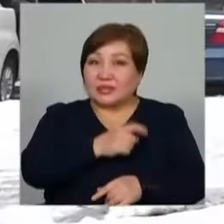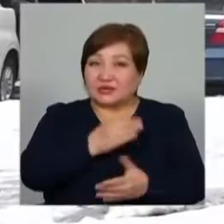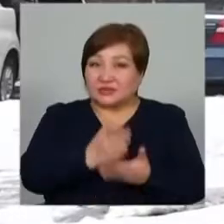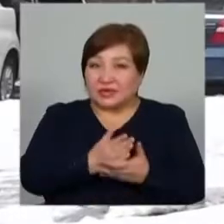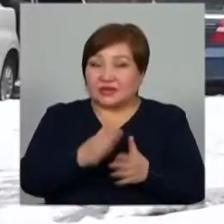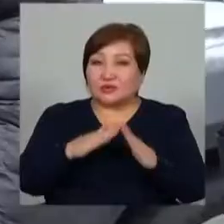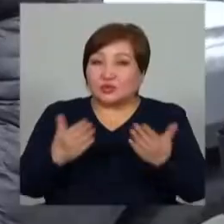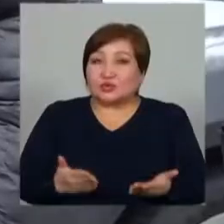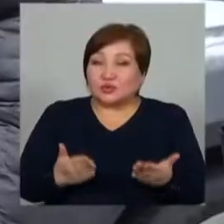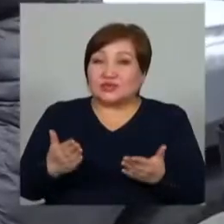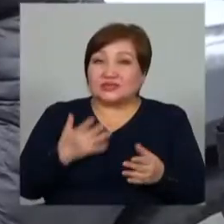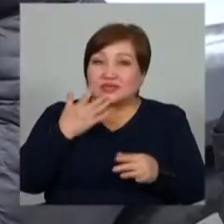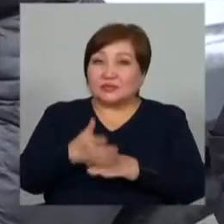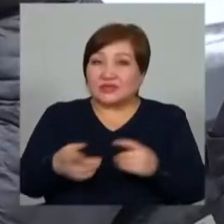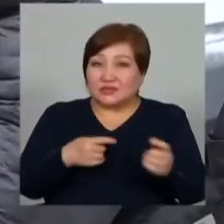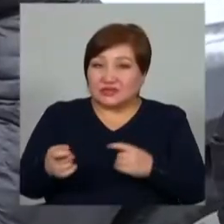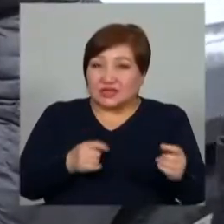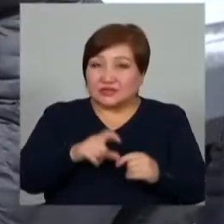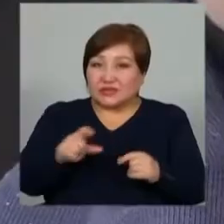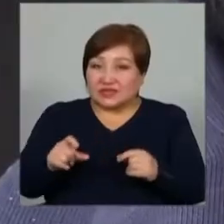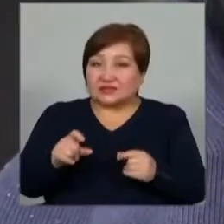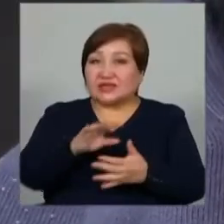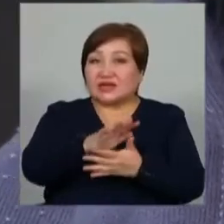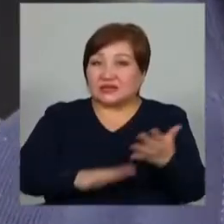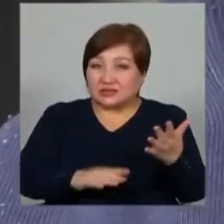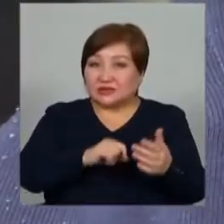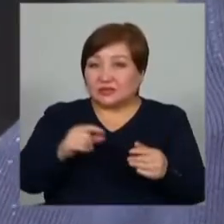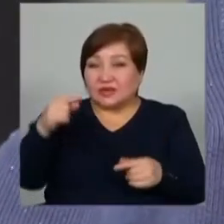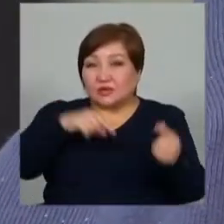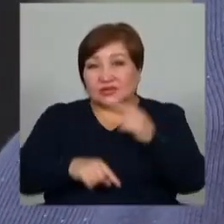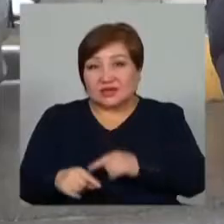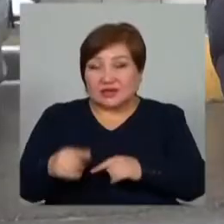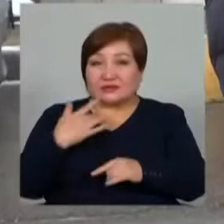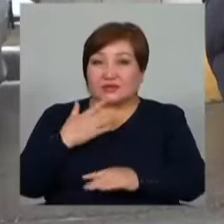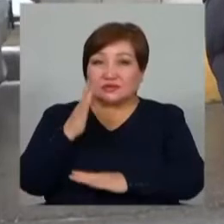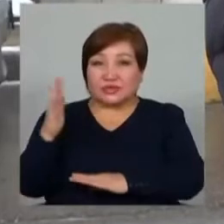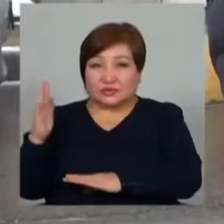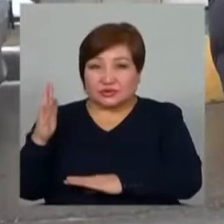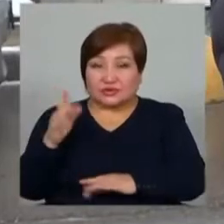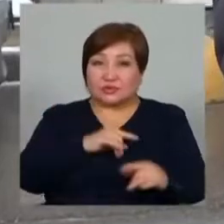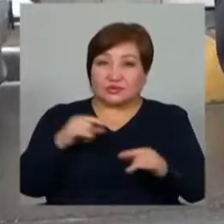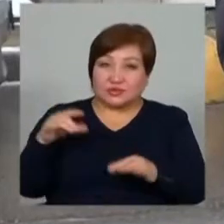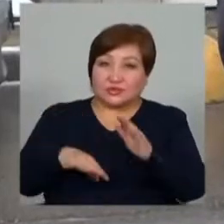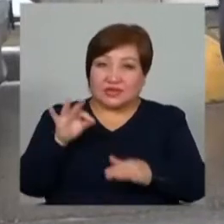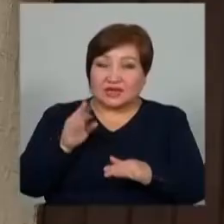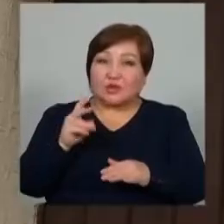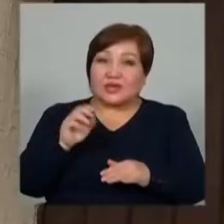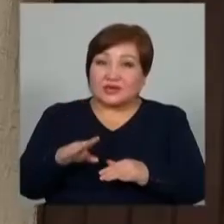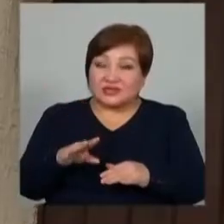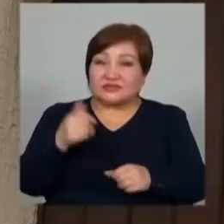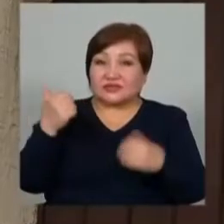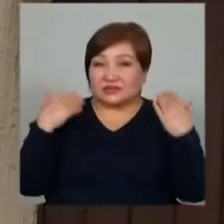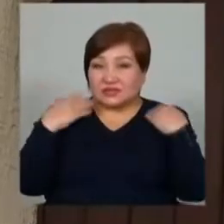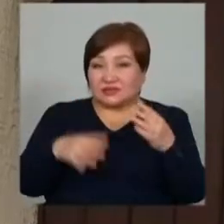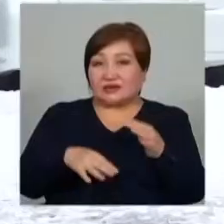саясаты басқармасы азаматтар қағаз жүзінде арыз жазып, өзара дауыс беру арқылы өзін-өзі басқару кооперативі төрағасын сайлай алады деп отыр. Ол үшін